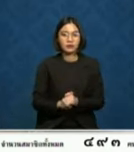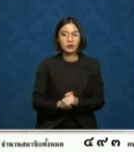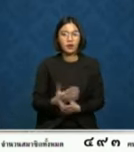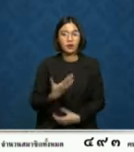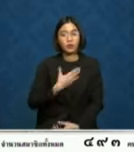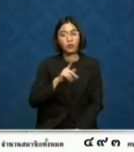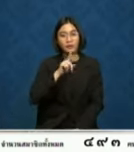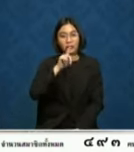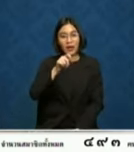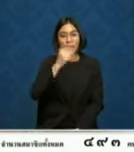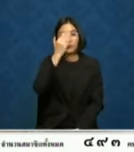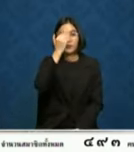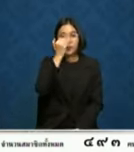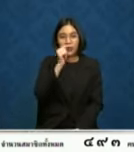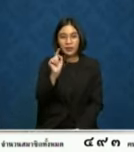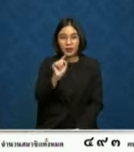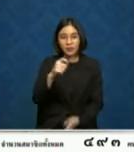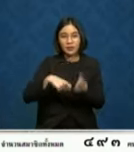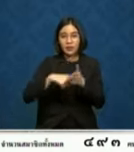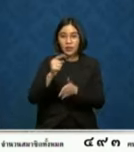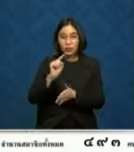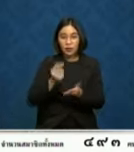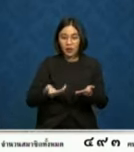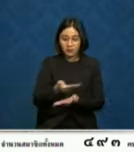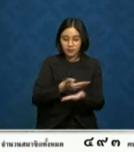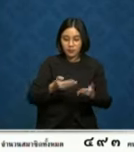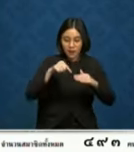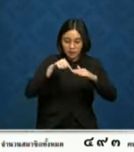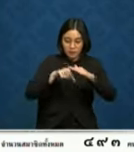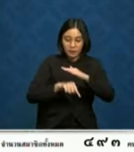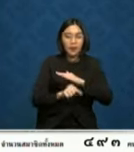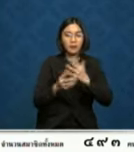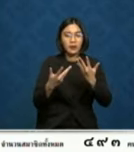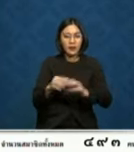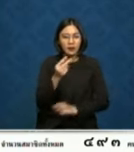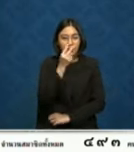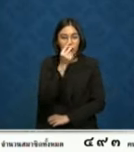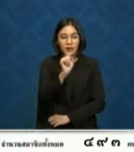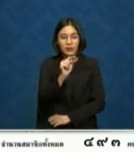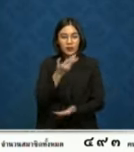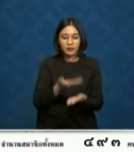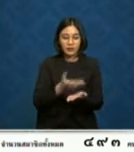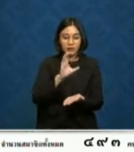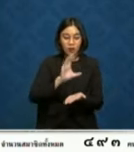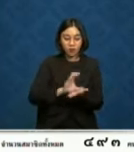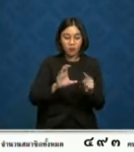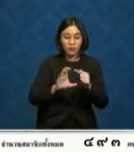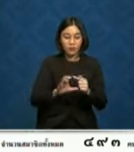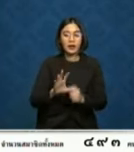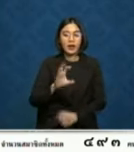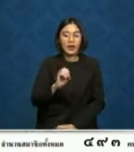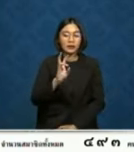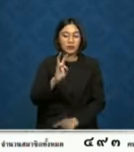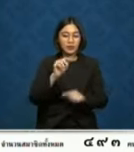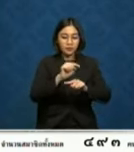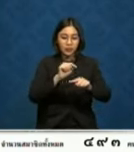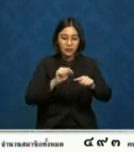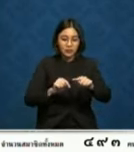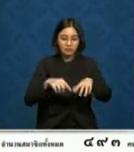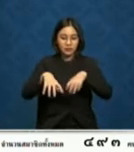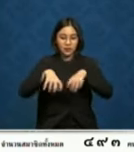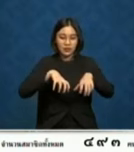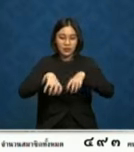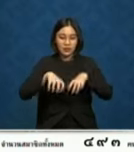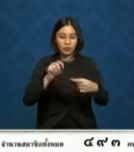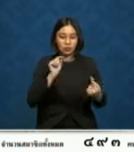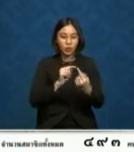ขอถามว่าทำไมถึงเป็นเช่นนั้นครับเมื่อพิจารณาลึกลงไปครับท่านประธานเราจะพบว่างบประมาณส่วนใหญ่ถึงร้อยละ 57ถูกจัดสรร